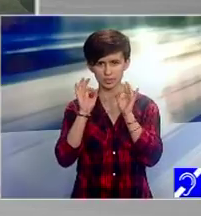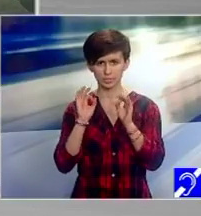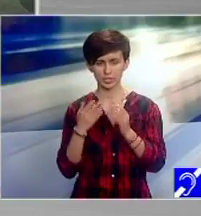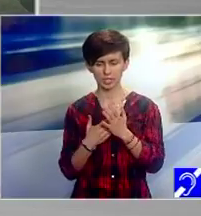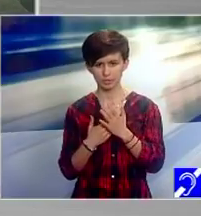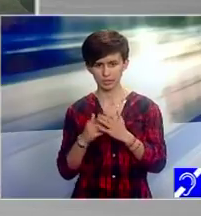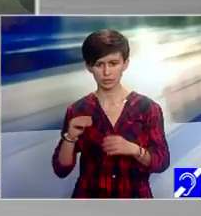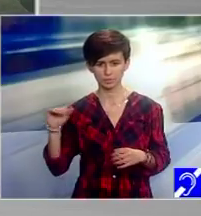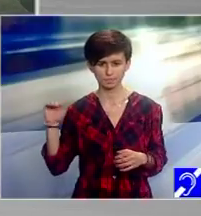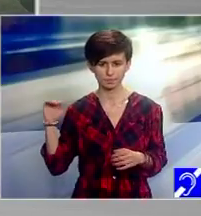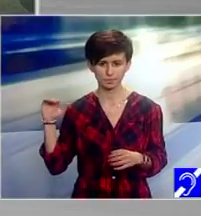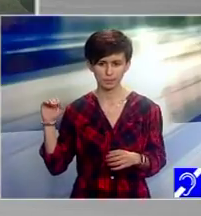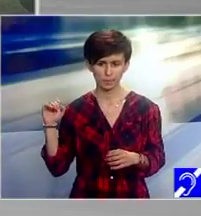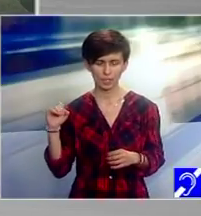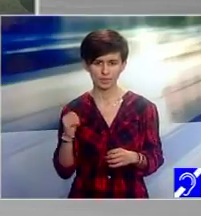copiilor cu